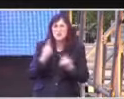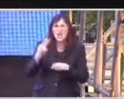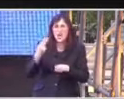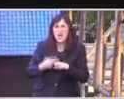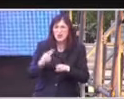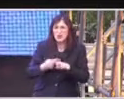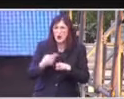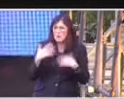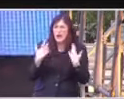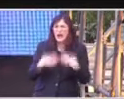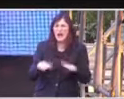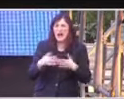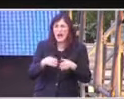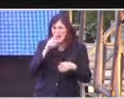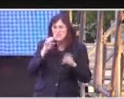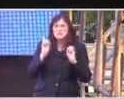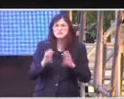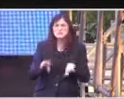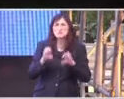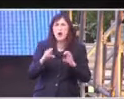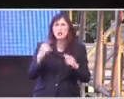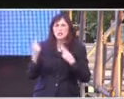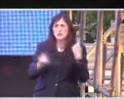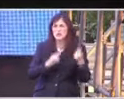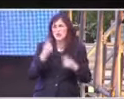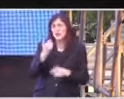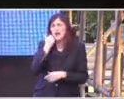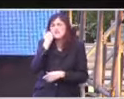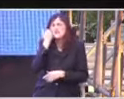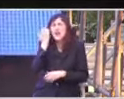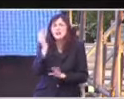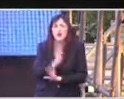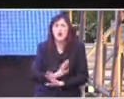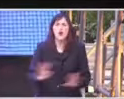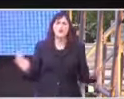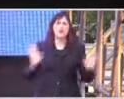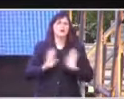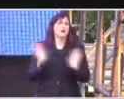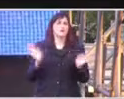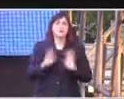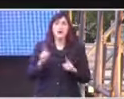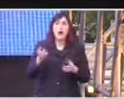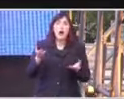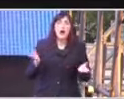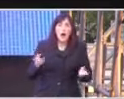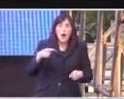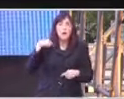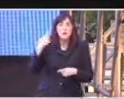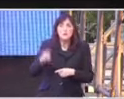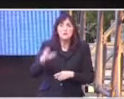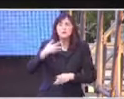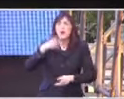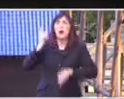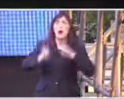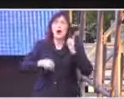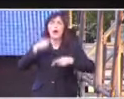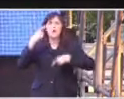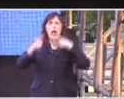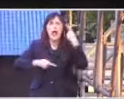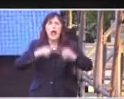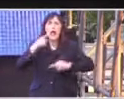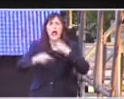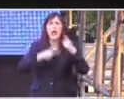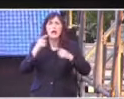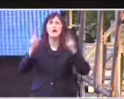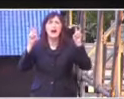con Roberto Gualtieri c'è E il bello è che ci hanno fatto polemica sul termovalorizzatore in una